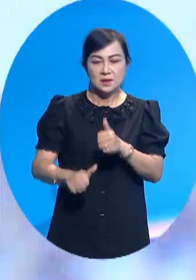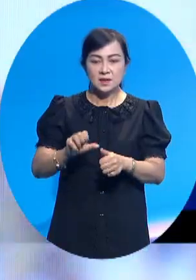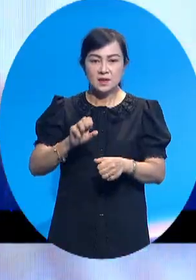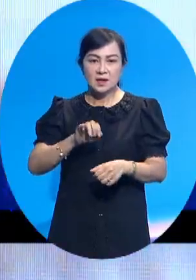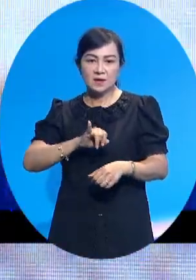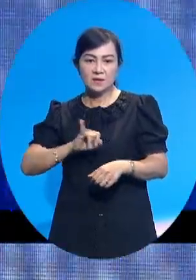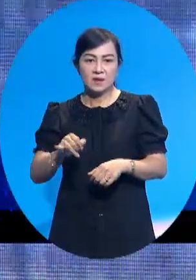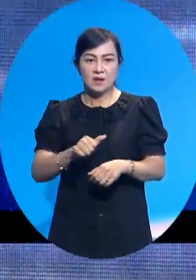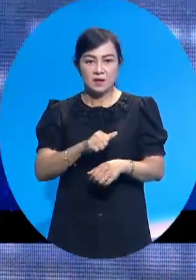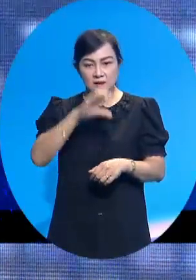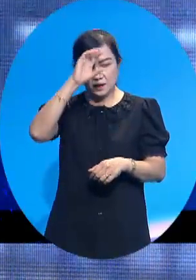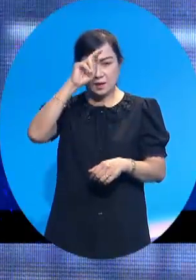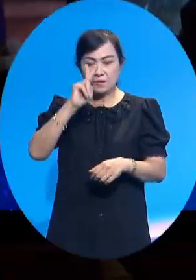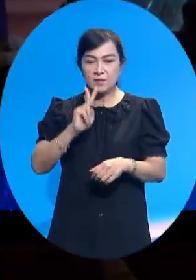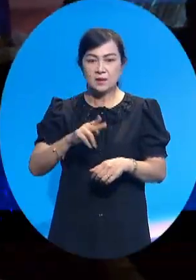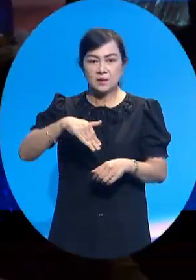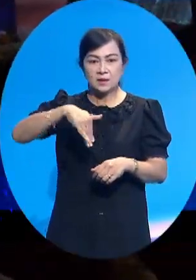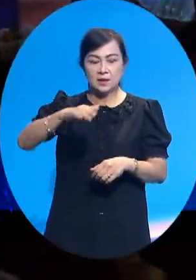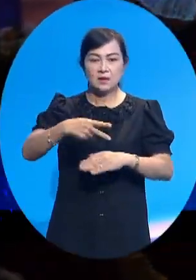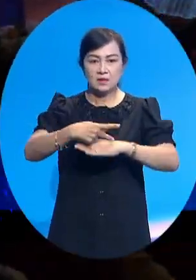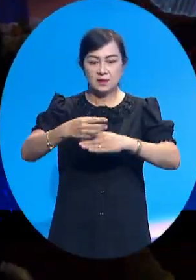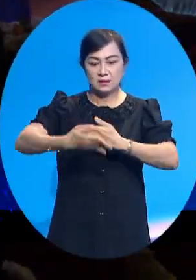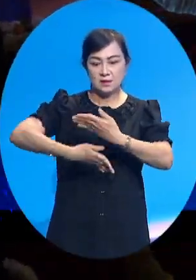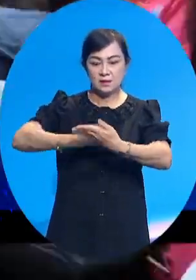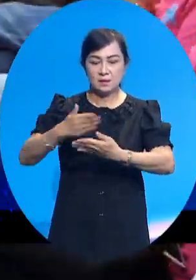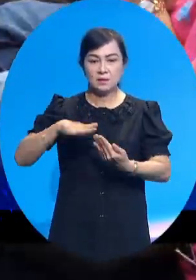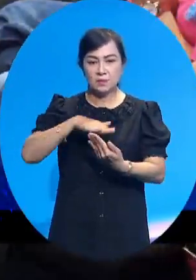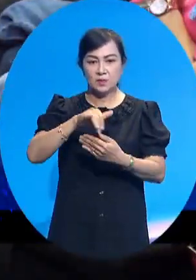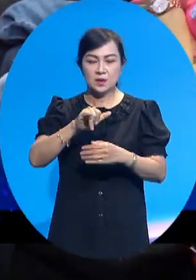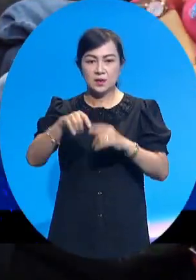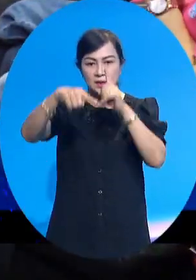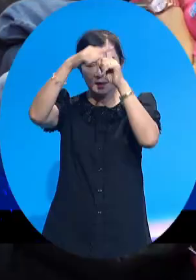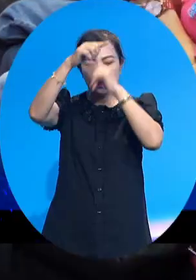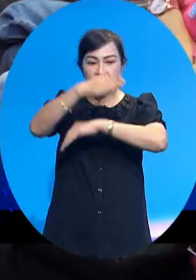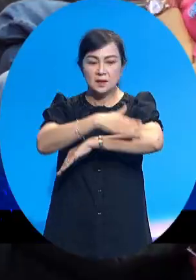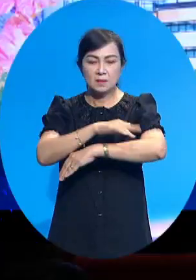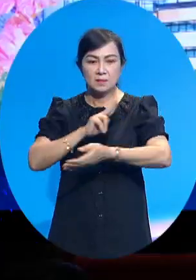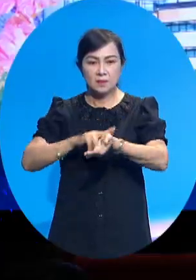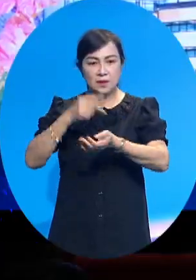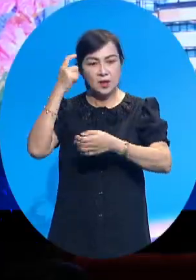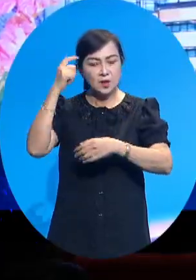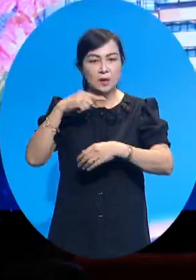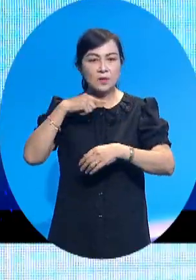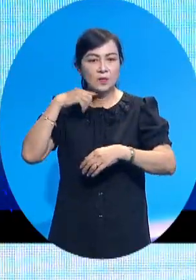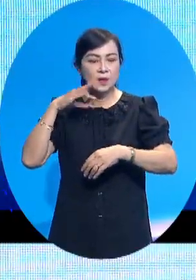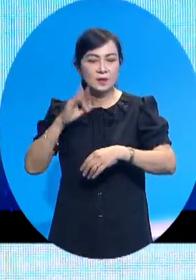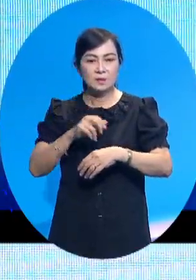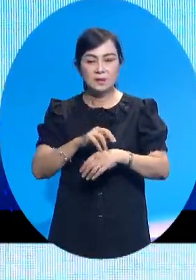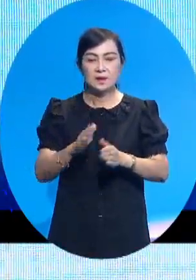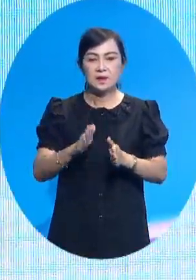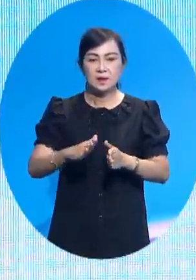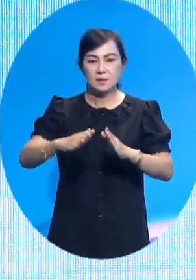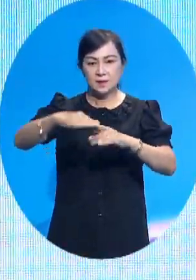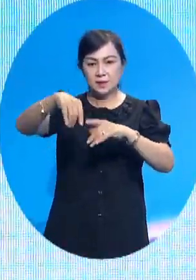đã trở thành người truyền cảm hứng trong việc nâng cao kỹ năng giao tiếp trong môi trường y tế, giúp người bệnh hiểu về tâm huyết của những người làm ngành y.